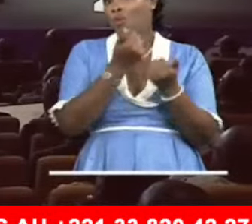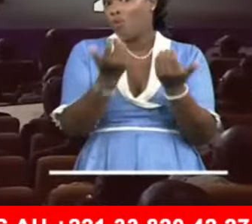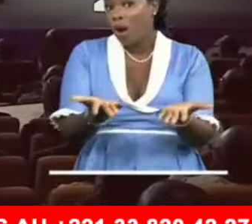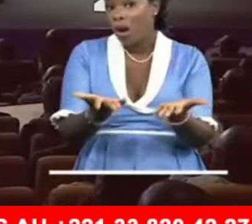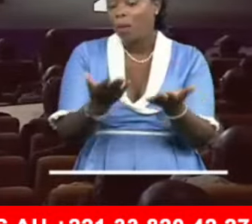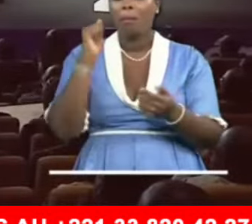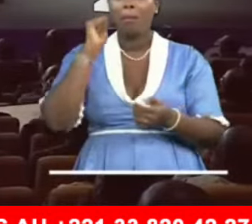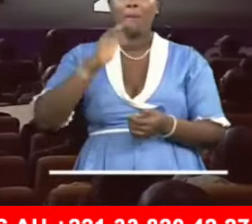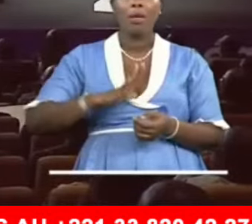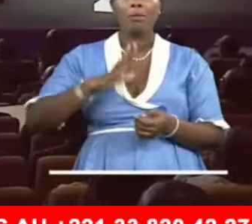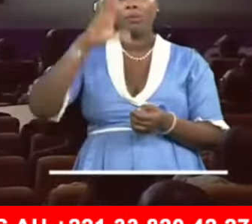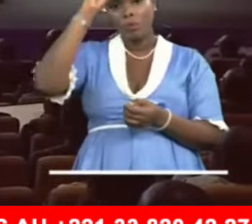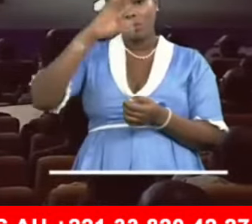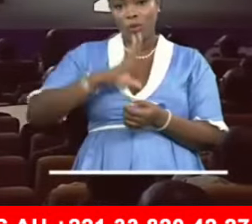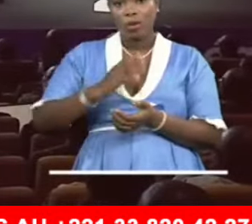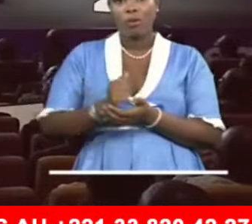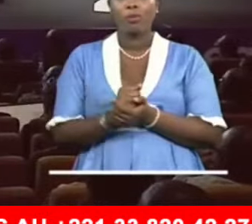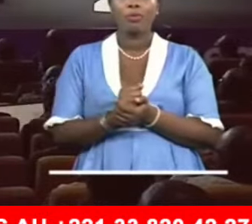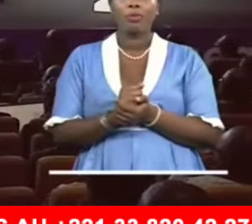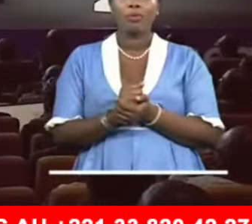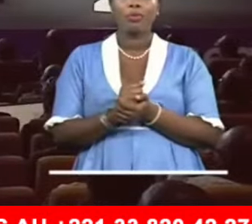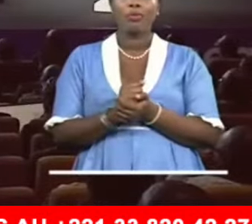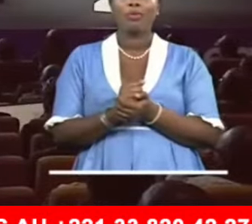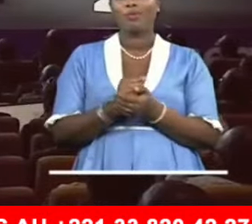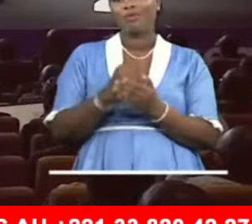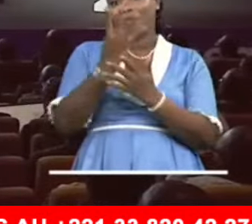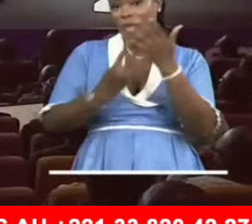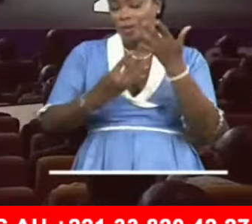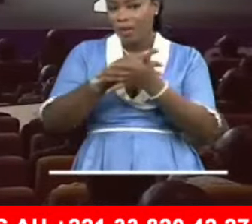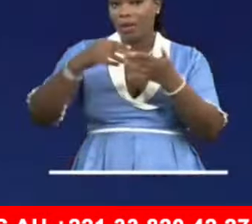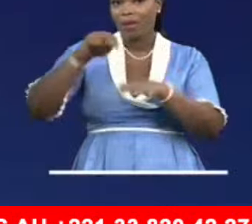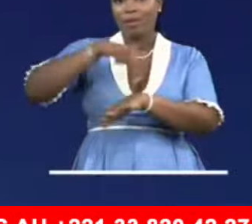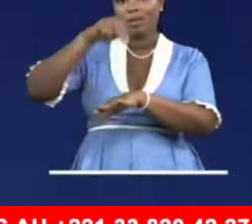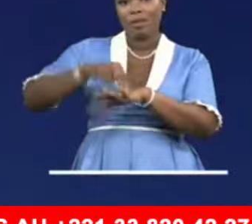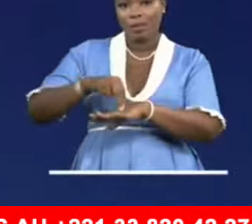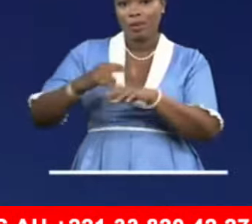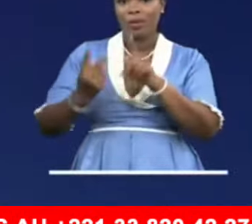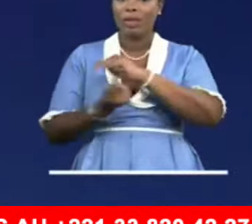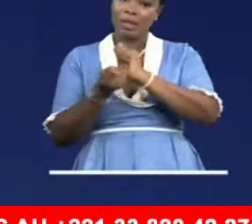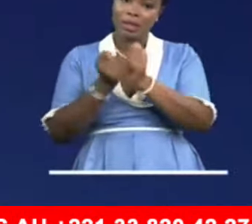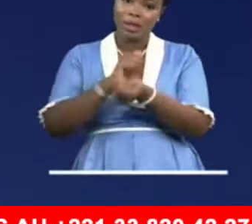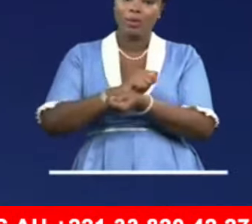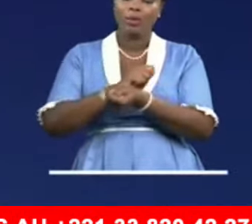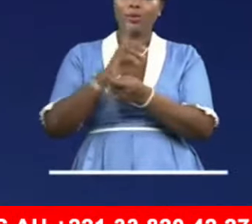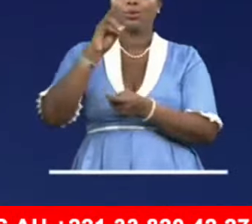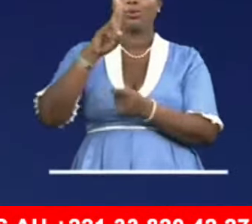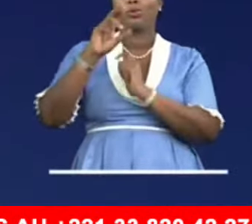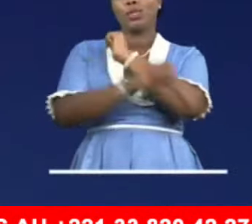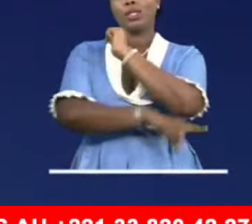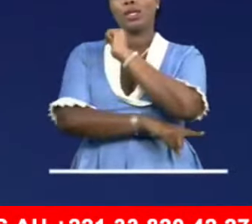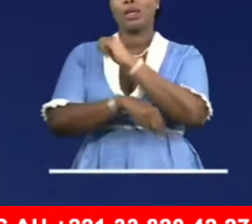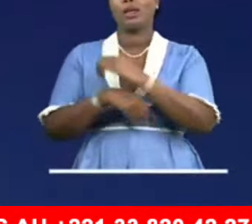quatre axes stratégiques de l'agenda national de transformation du